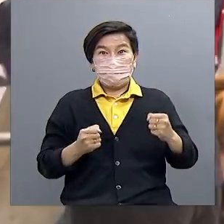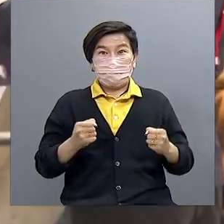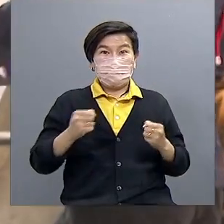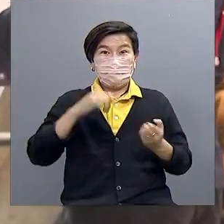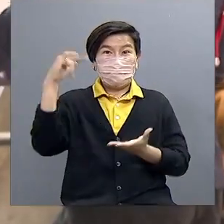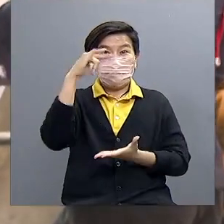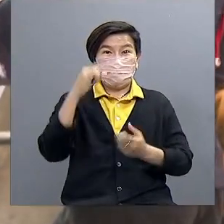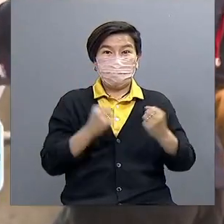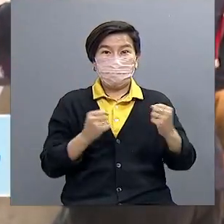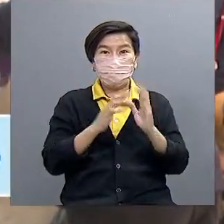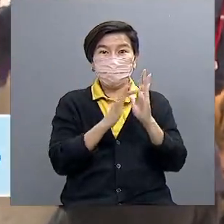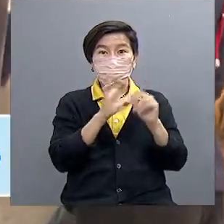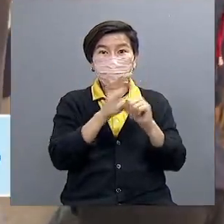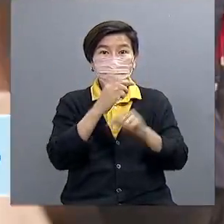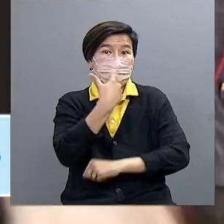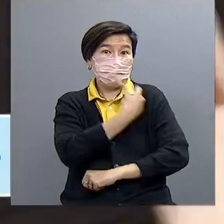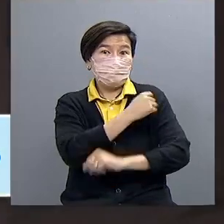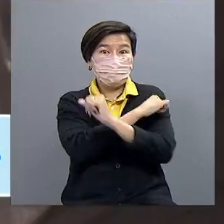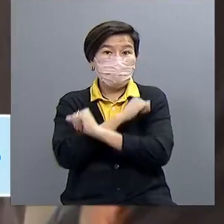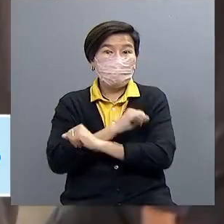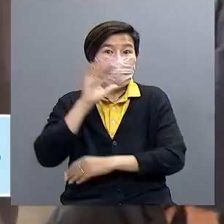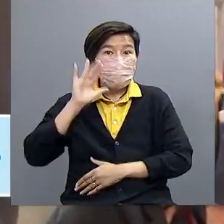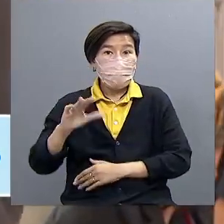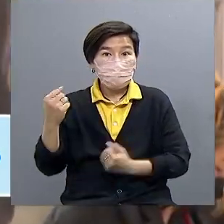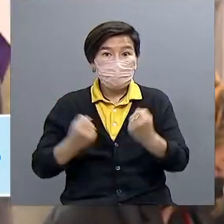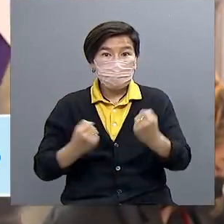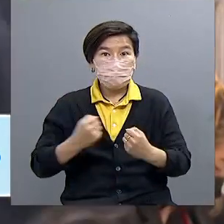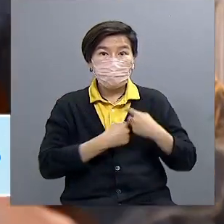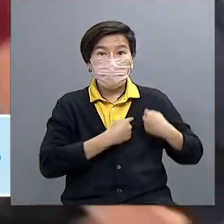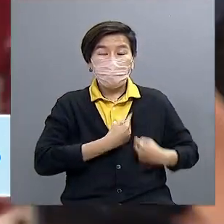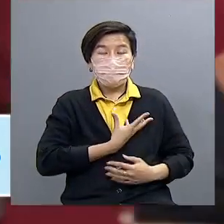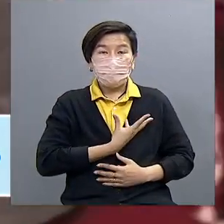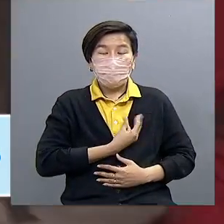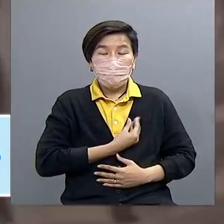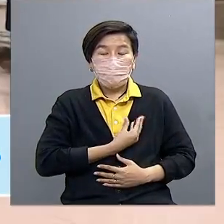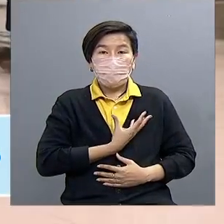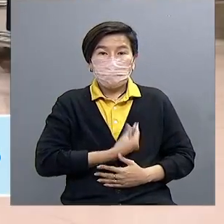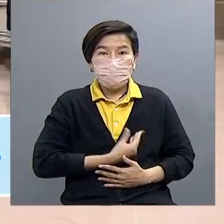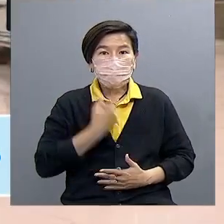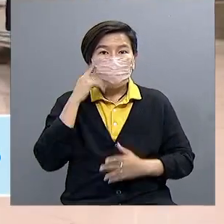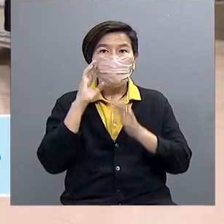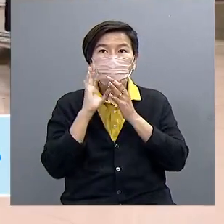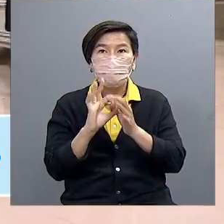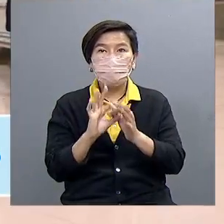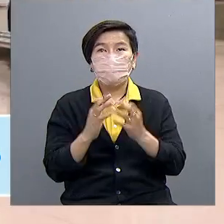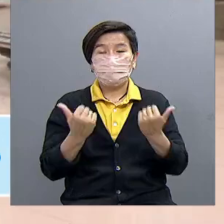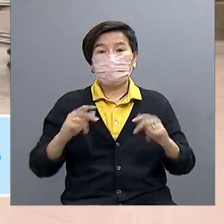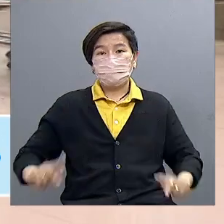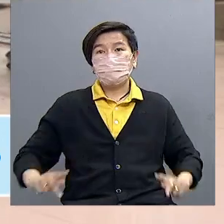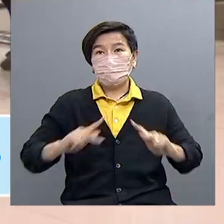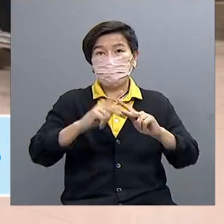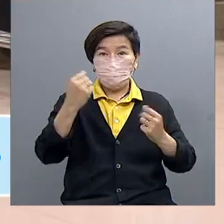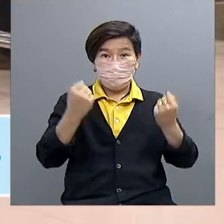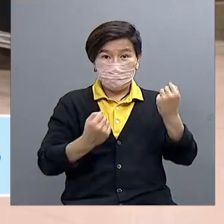ขึ้นเครื่องบินเพราะเสี่ยงหัวใจวายค่ะเรื่องนี้สำนักงานการบินพลเรือนแห่งประเทศไทยกระทรวงคมนาคมชี้แจงว่า